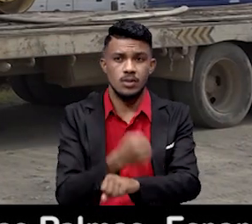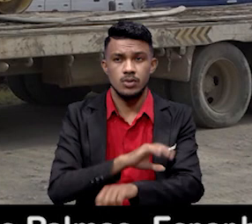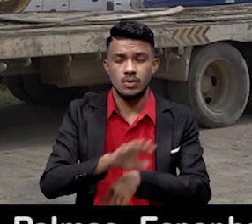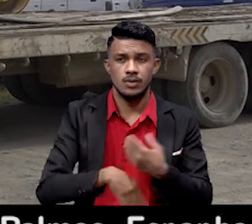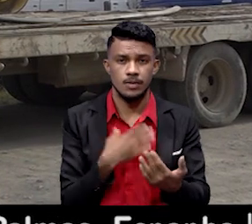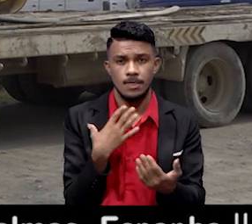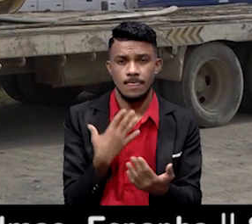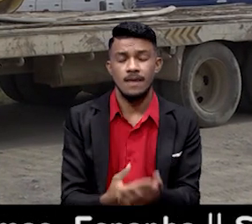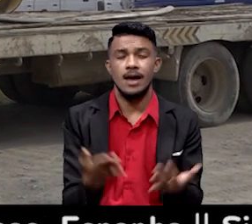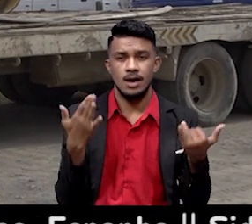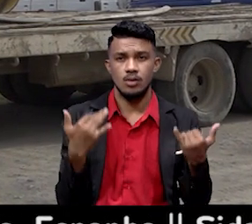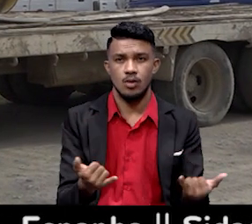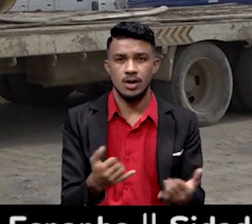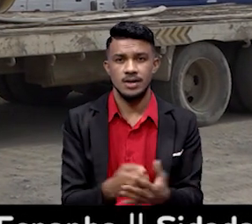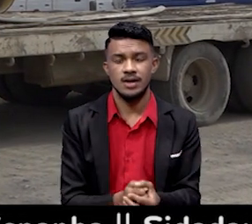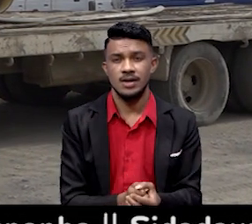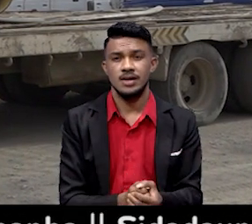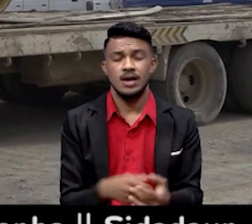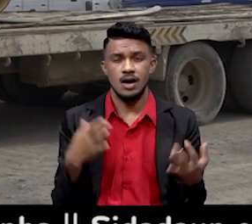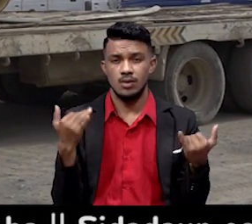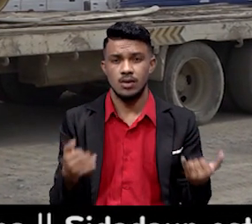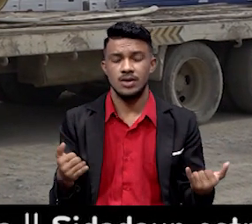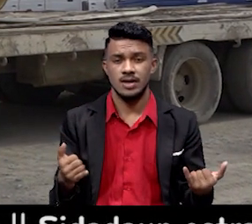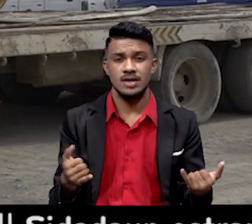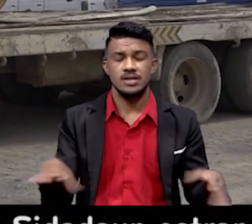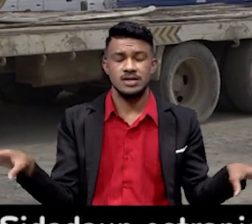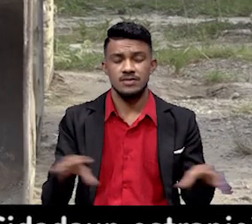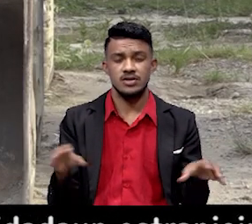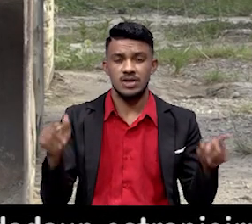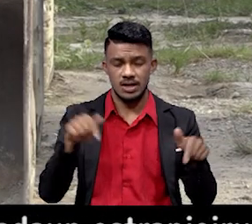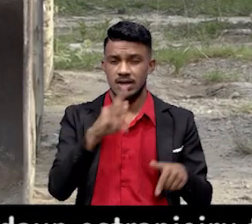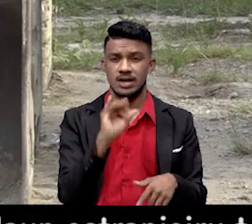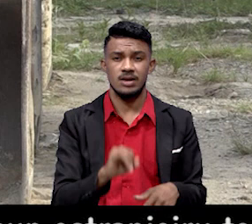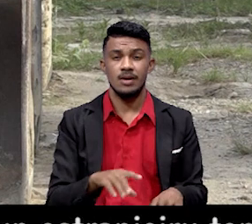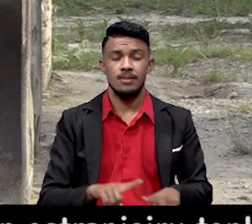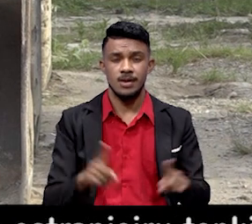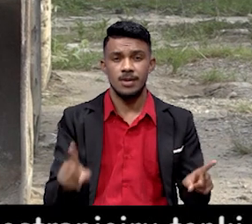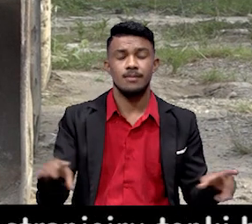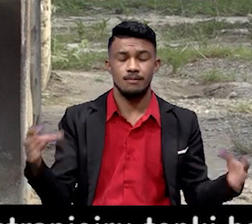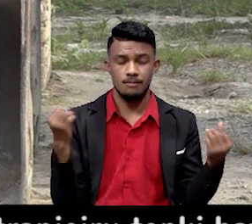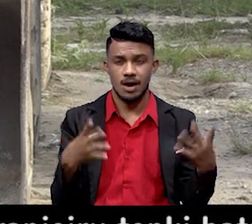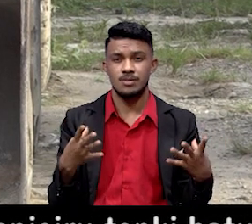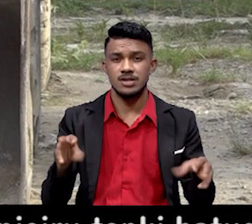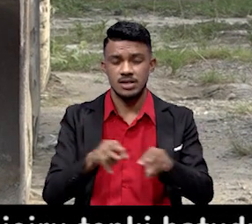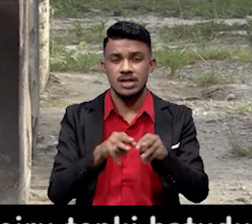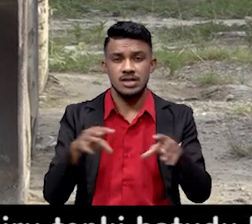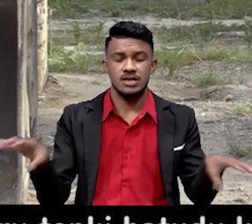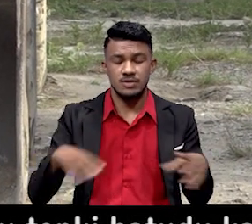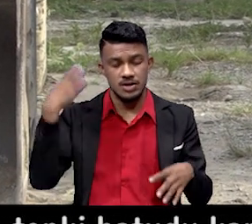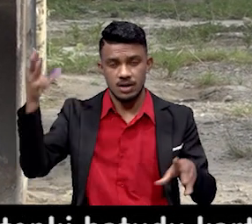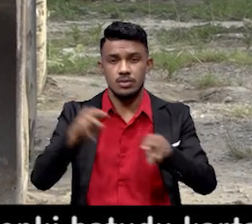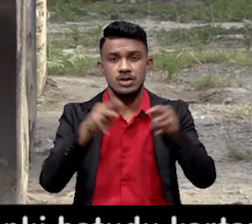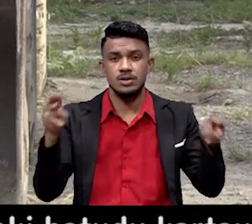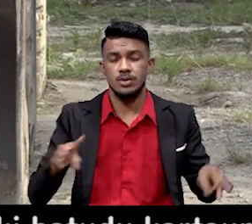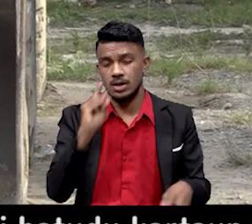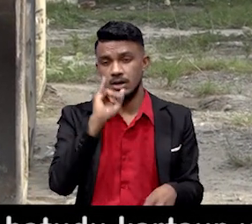kata agora da dami izeni ni ekipa lau servisu iha dili dit mai be barak lumus iha munisipiu mai be iha dili dili mos ita tau atensau kata